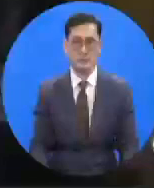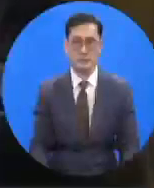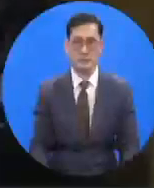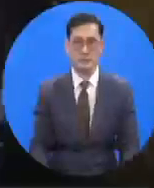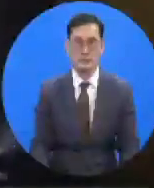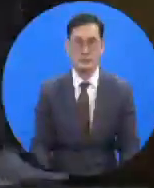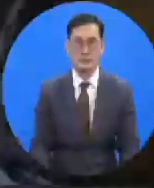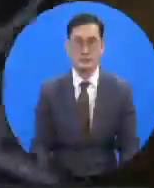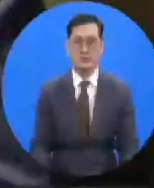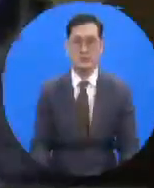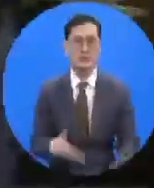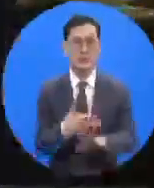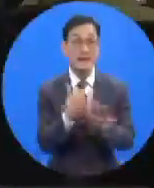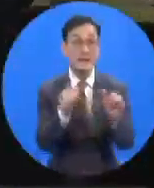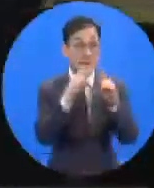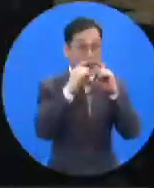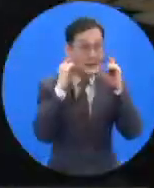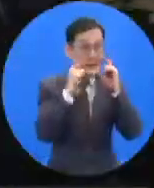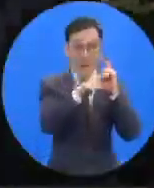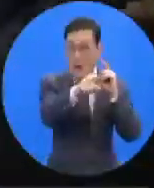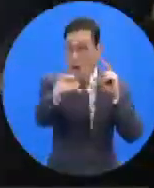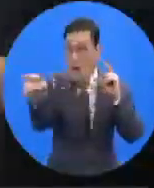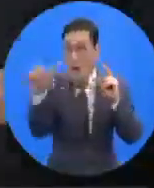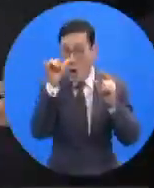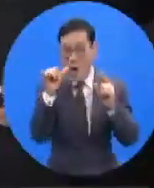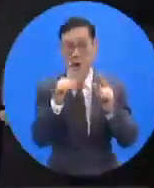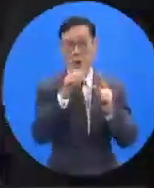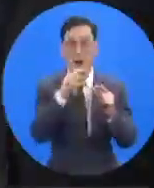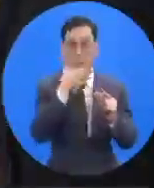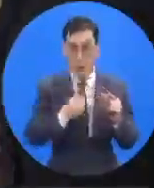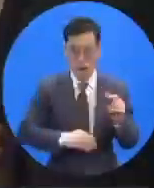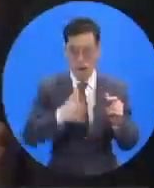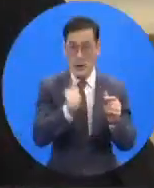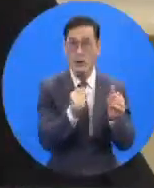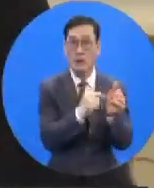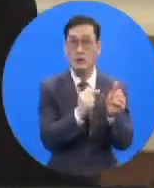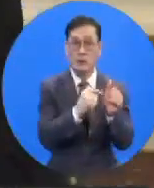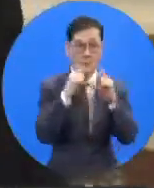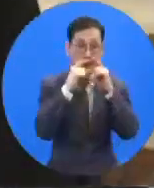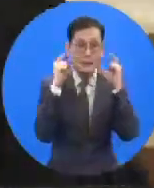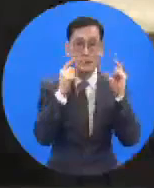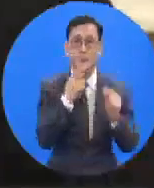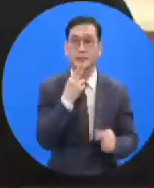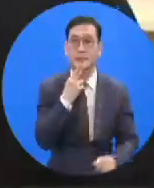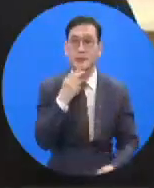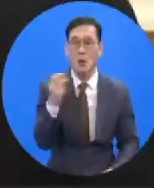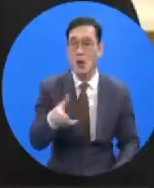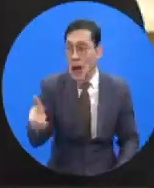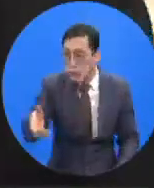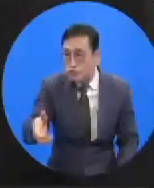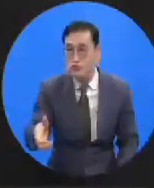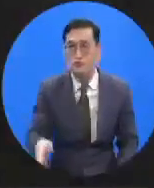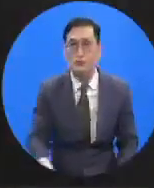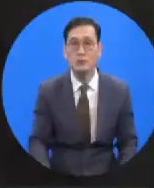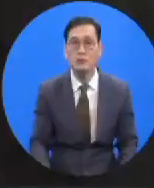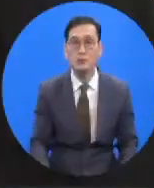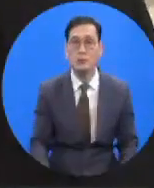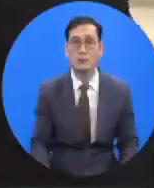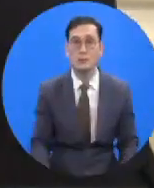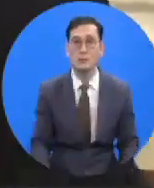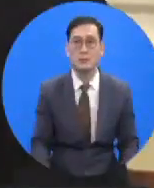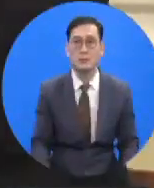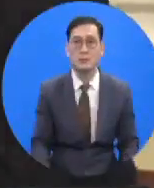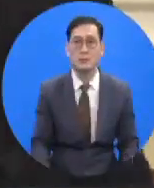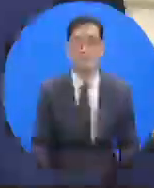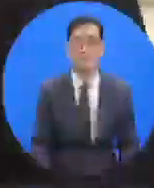4 다른 관계자들은 반크 를 쓰고 있는 모습인데 방역을 장관은 마스크 다 썼구요 악수도 하지 말라 라는 게 어떻게 보면